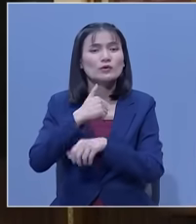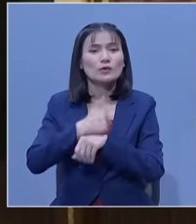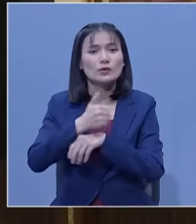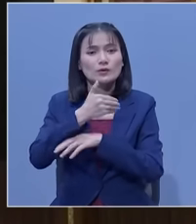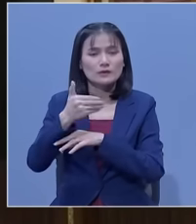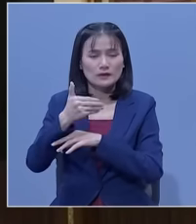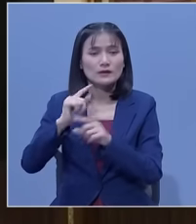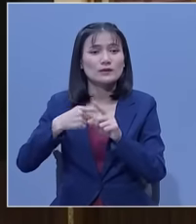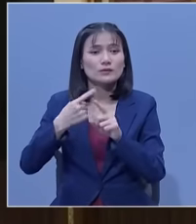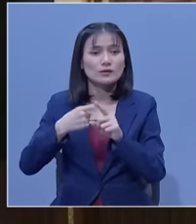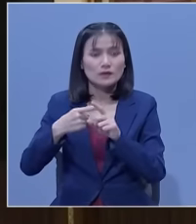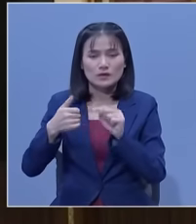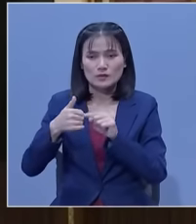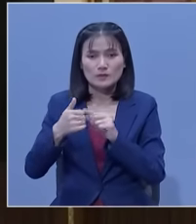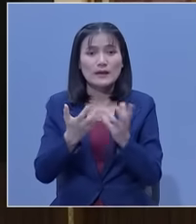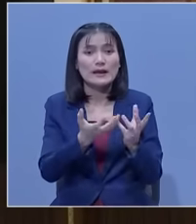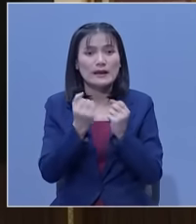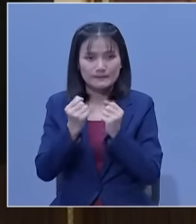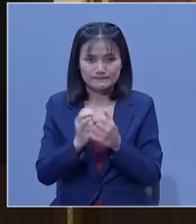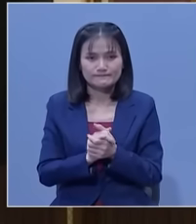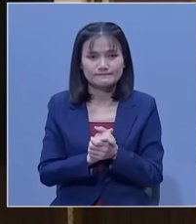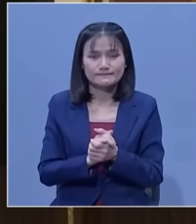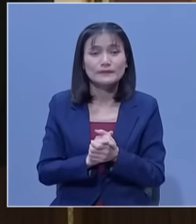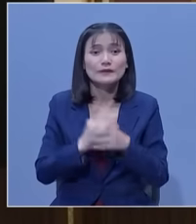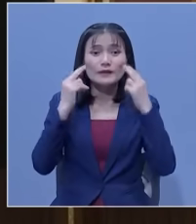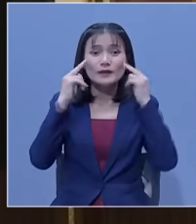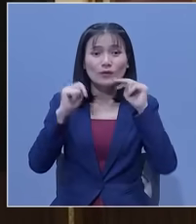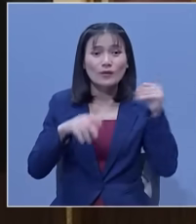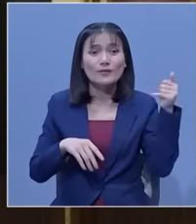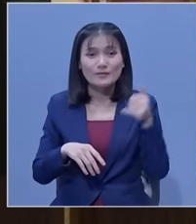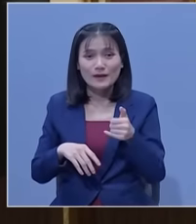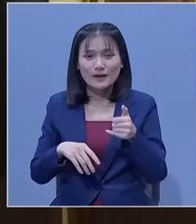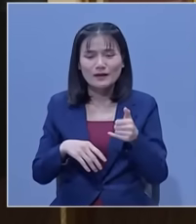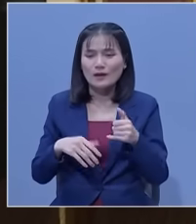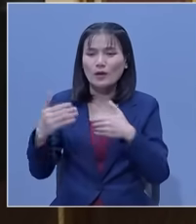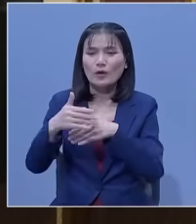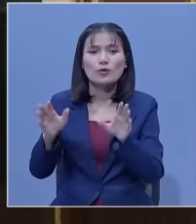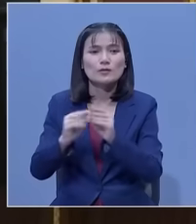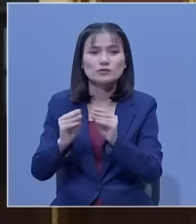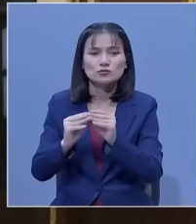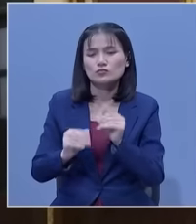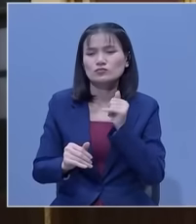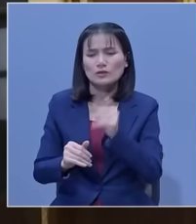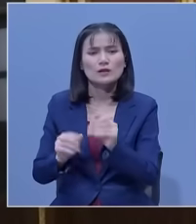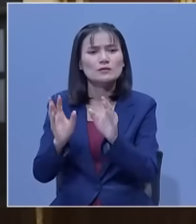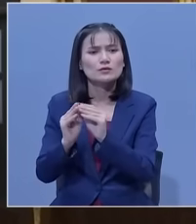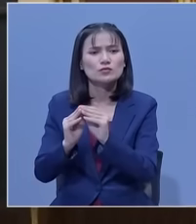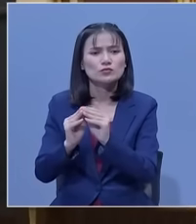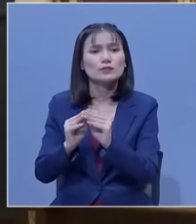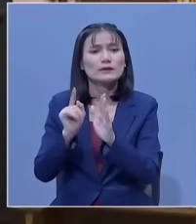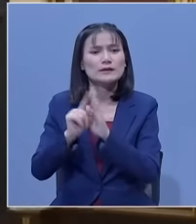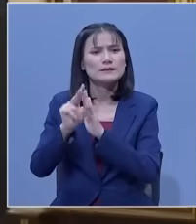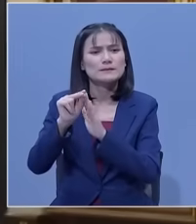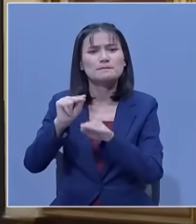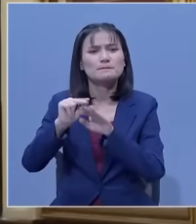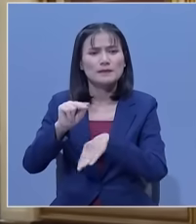คะมาถึงปุ๊บนายกก็เข้าห้องประชุมทันทีใช้เวลาไม่เกินครึ่งชั่วโมงค่ะในการประชุมหลังจากนั้นท่าน